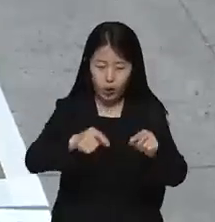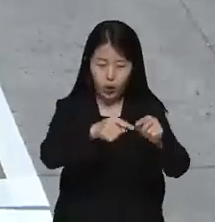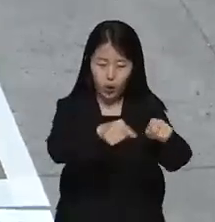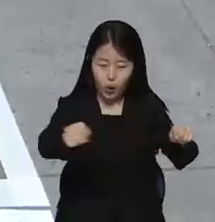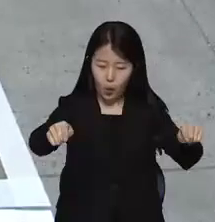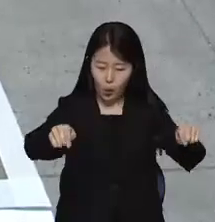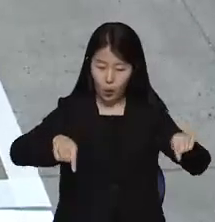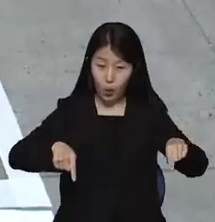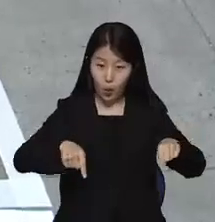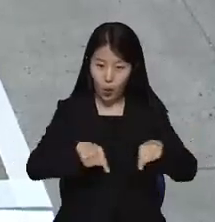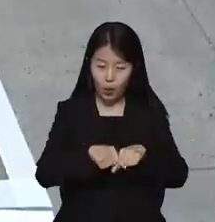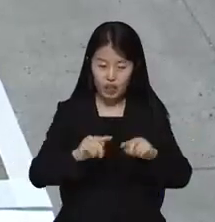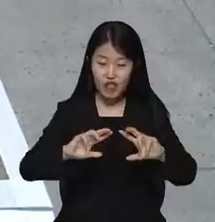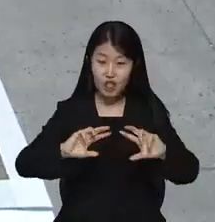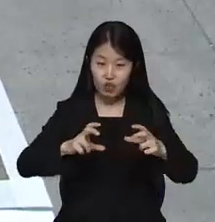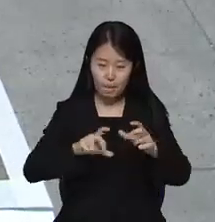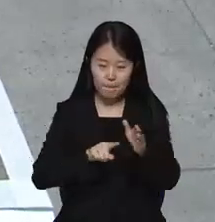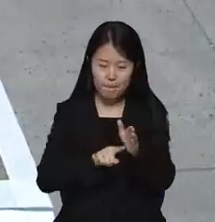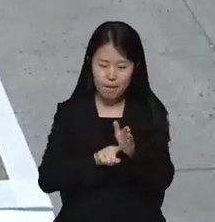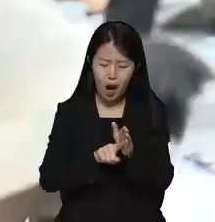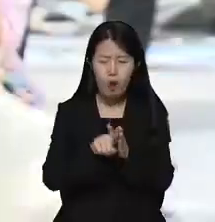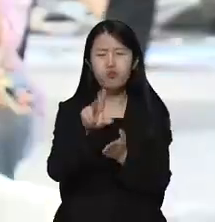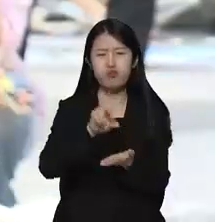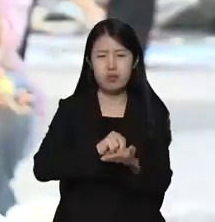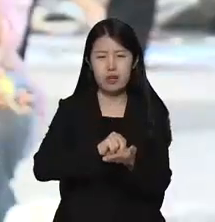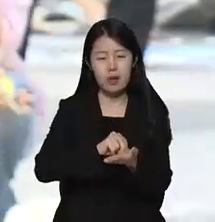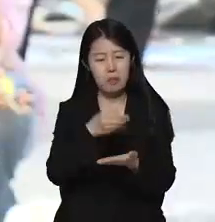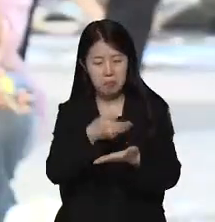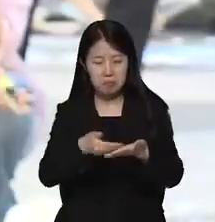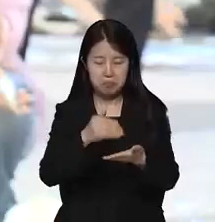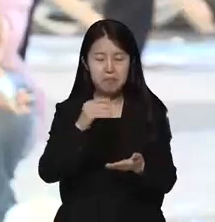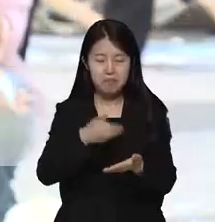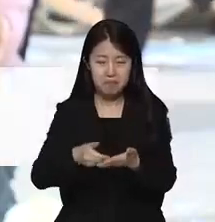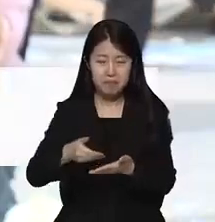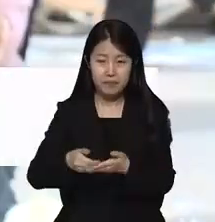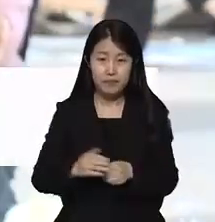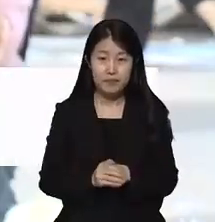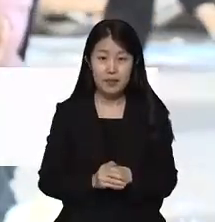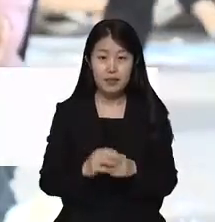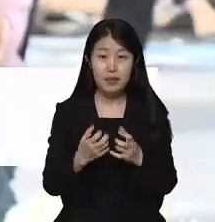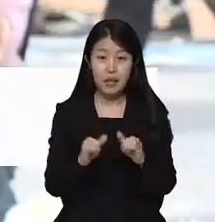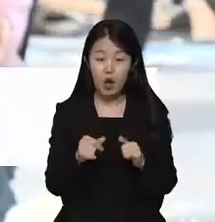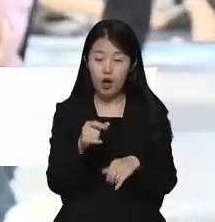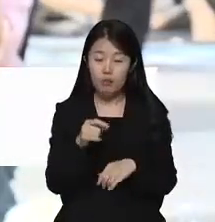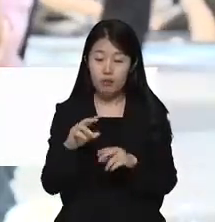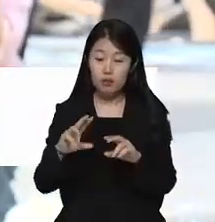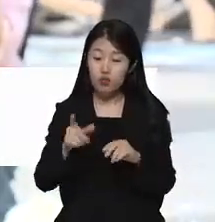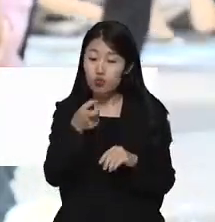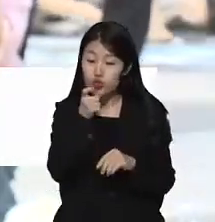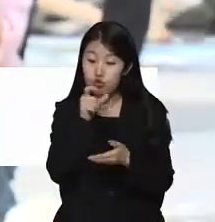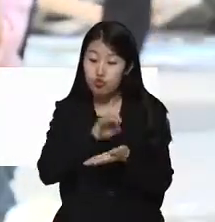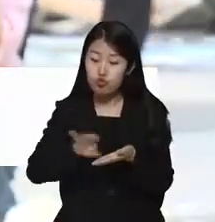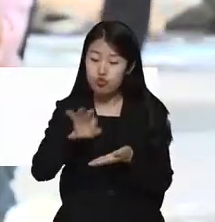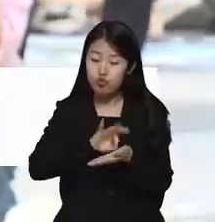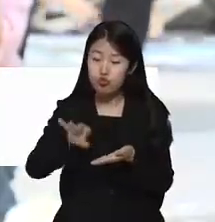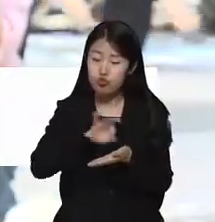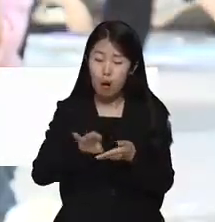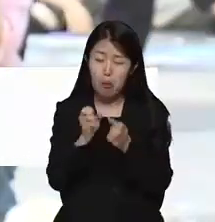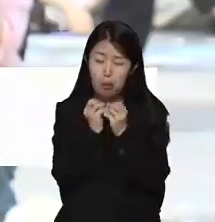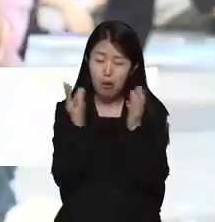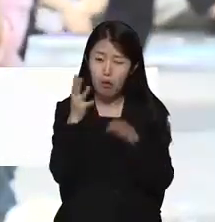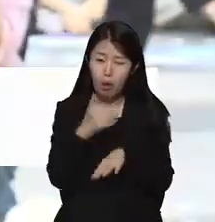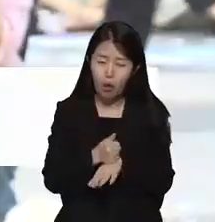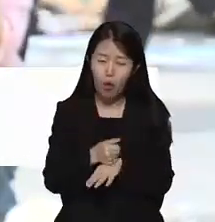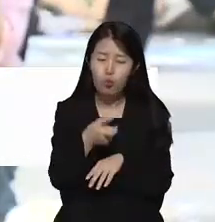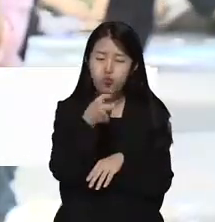버스에 지구 온난화를 표현해냅니다 사람이 지구의 물을 사용하게 되면서 지구가 물부족이